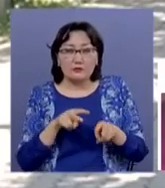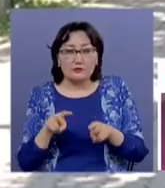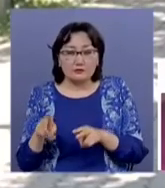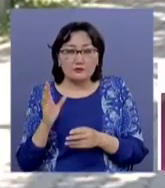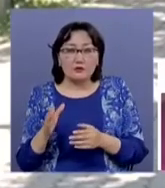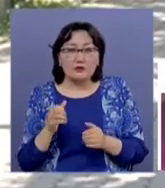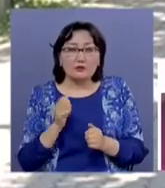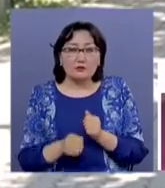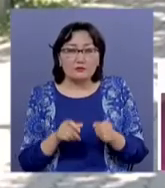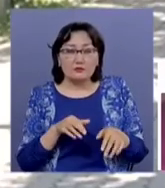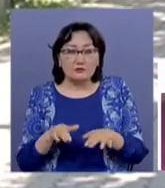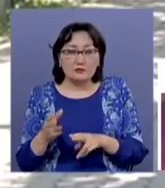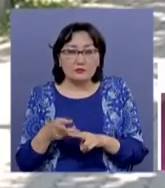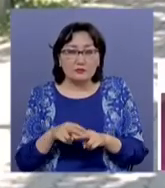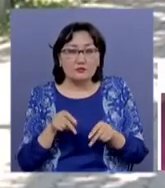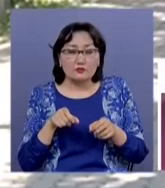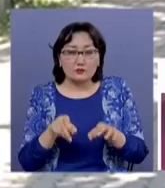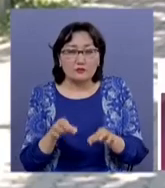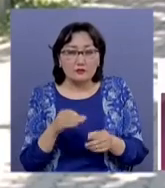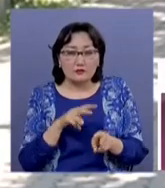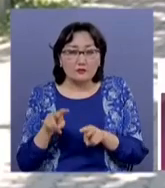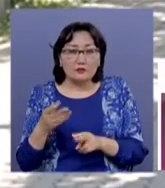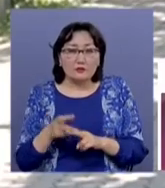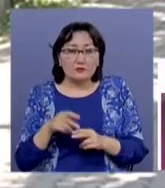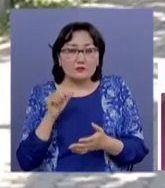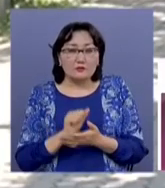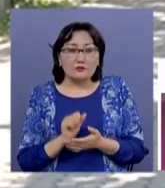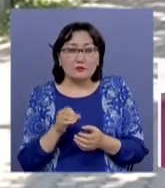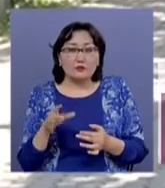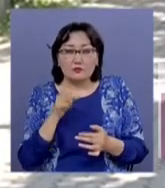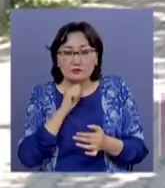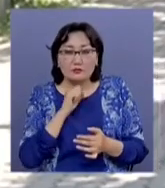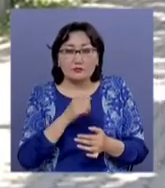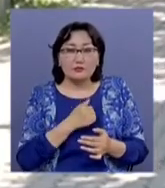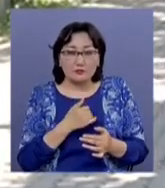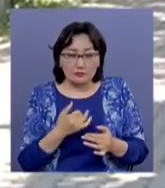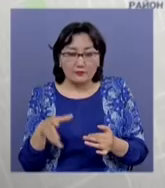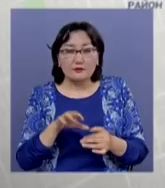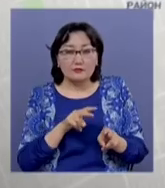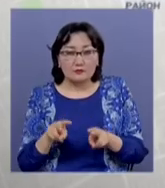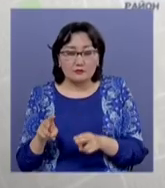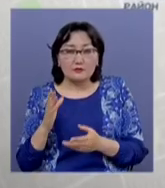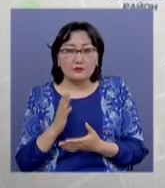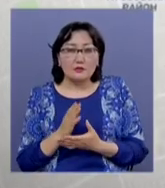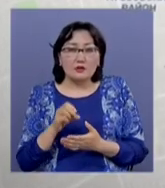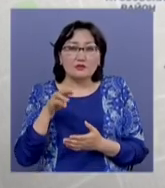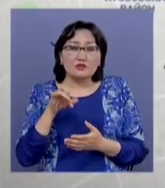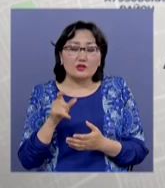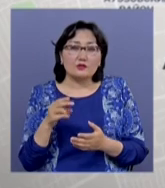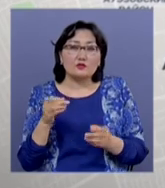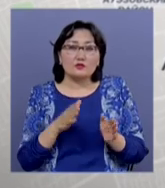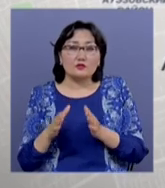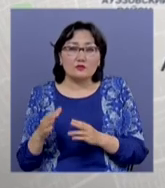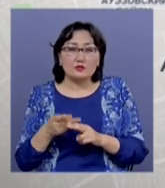яғни әр қозғалысы мен жүрісі қадағаланады. Самокатты жалға алмай алып кеткісі келсе, ол да бізде көрінеді. Кикшеринг жүйесі